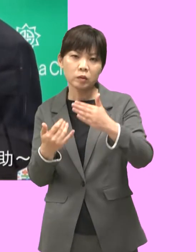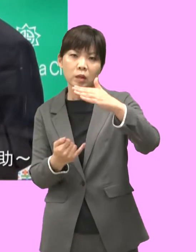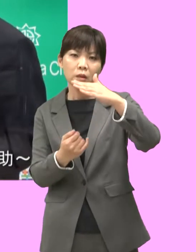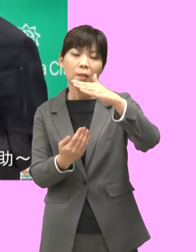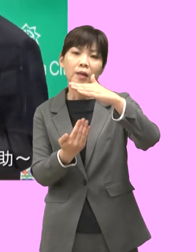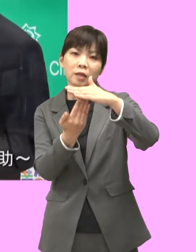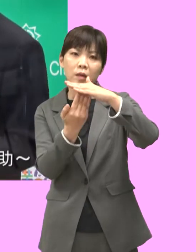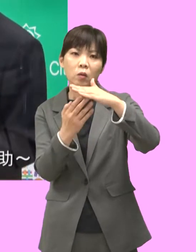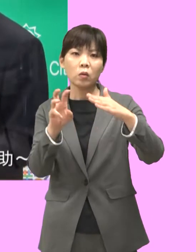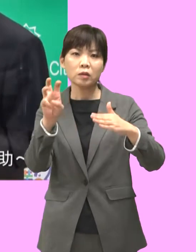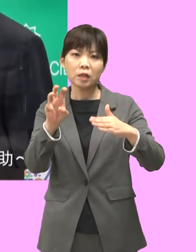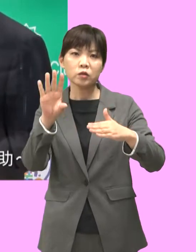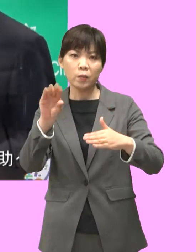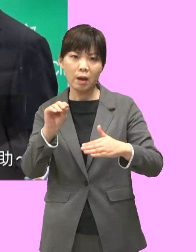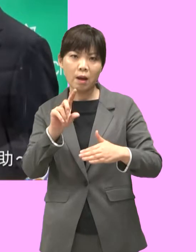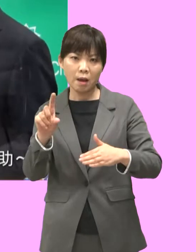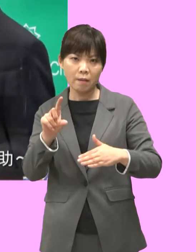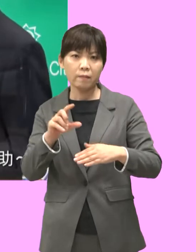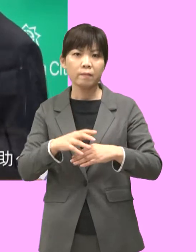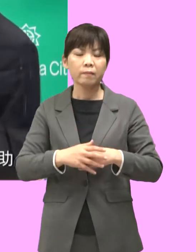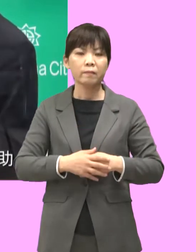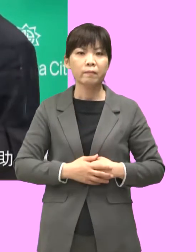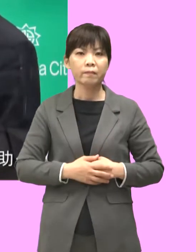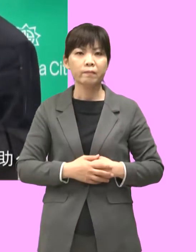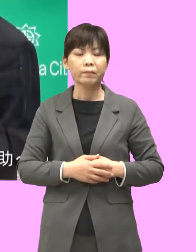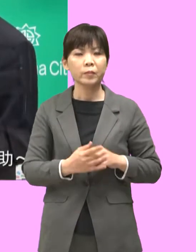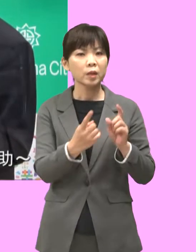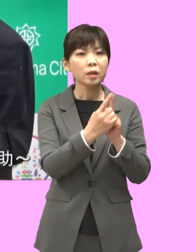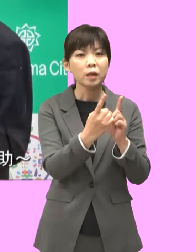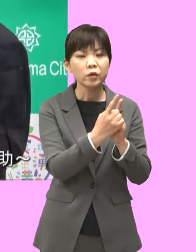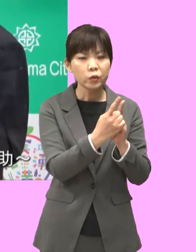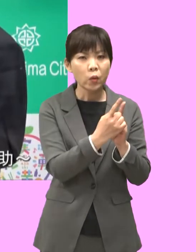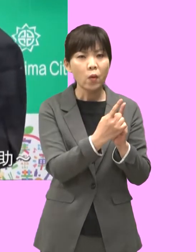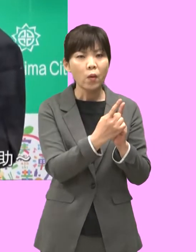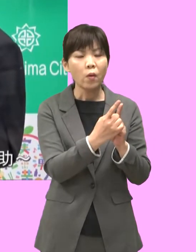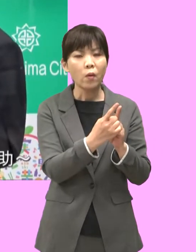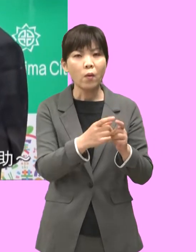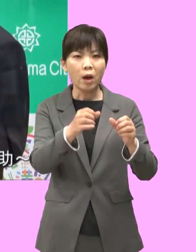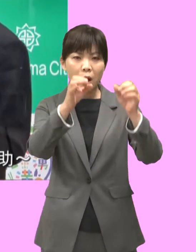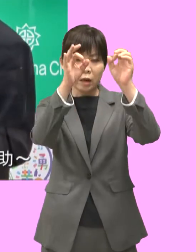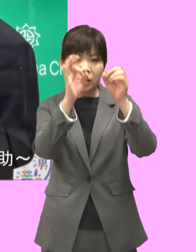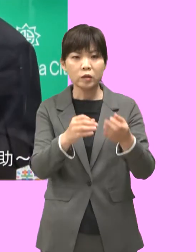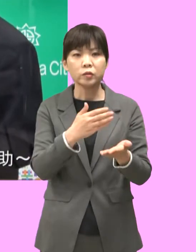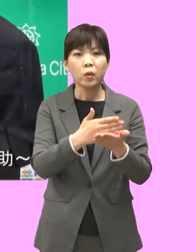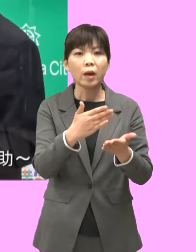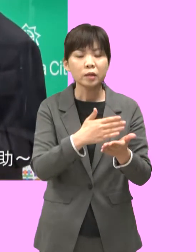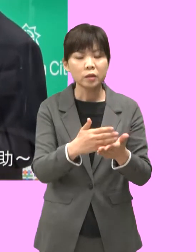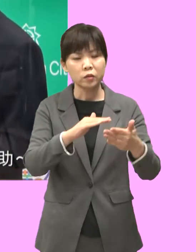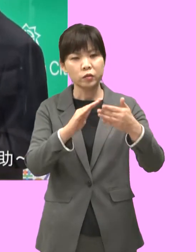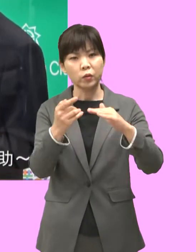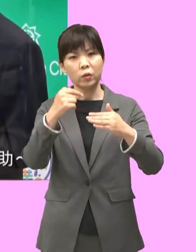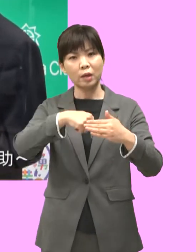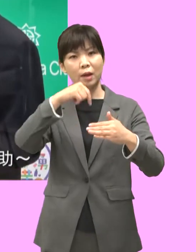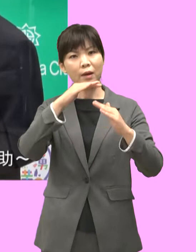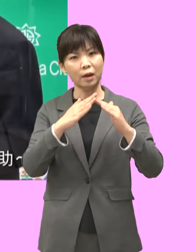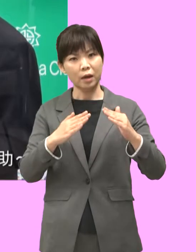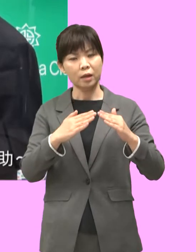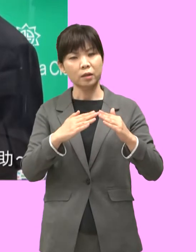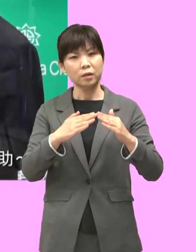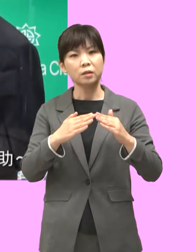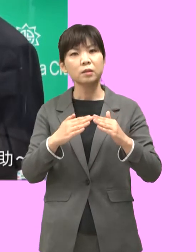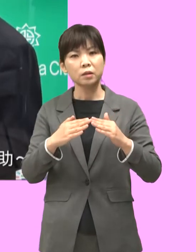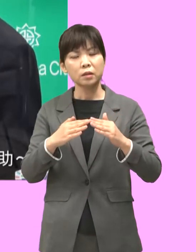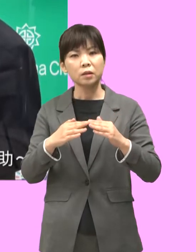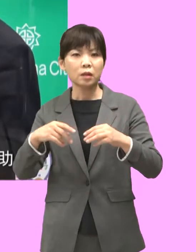します。交付の対象になるのは、除排雪を自ら行う町内会とか除雪ボランティア団体